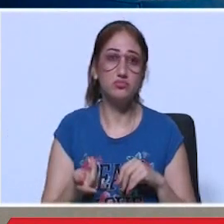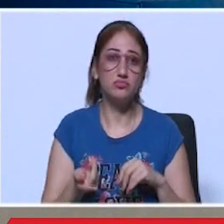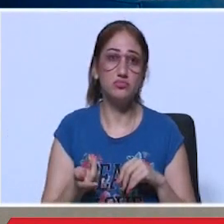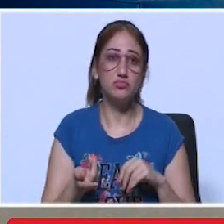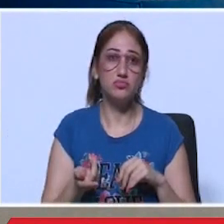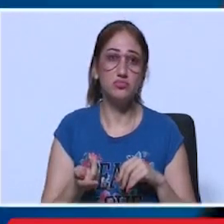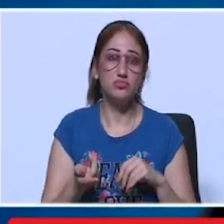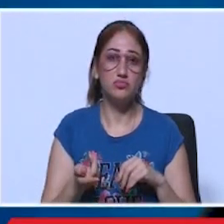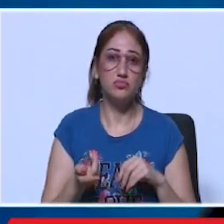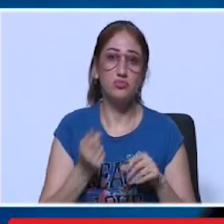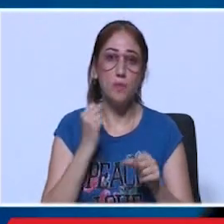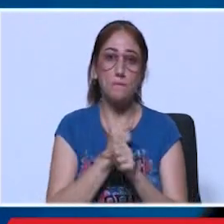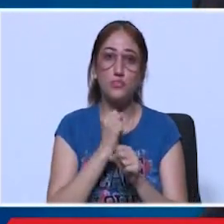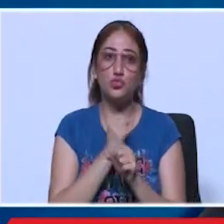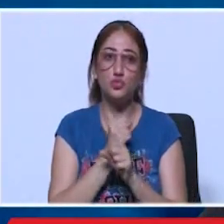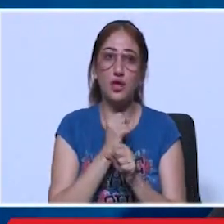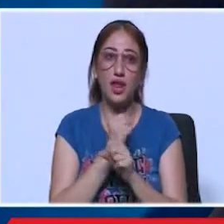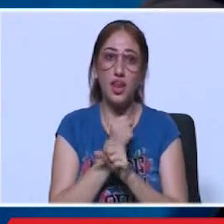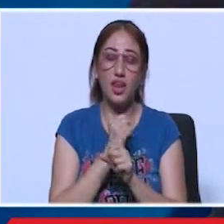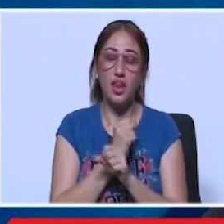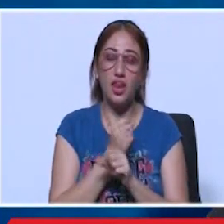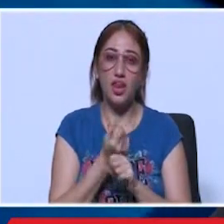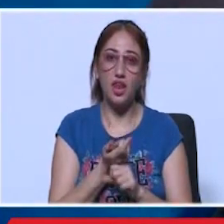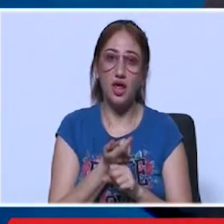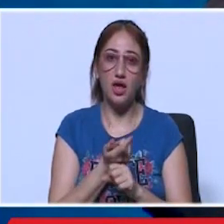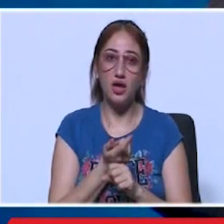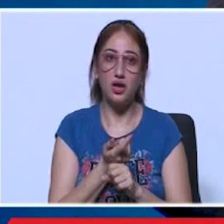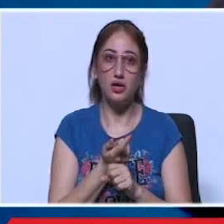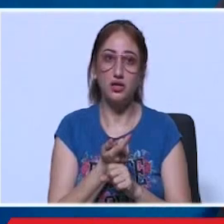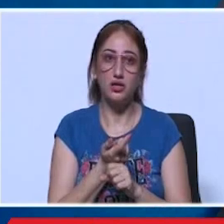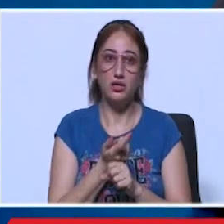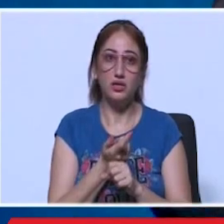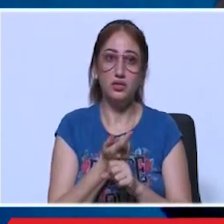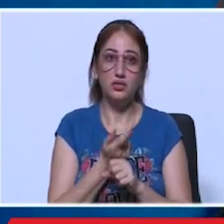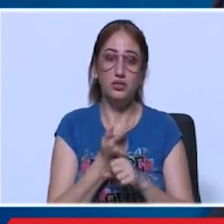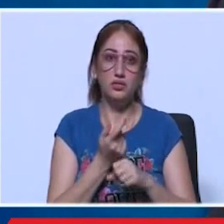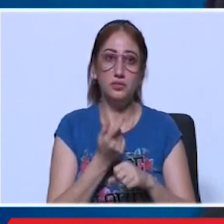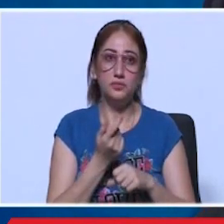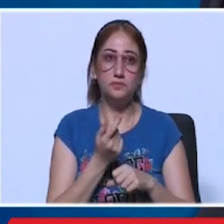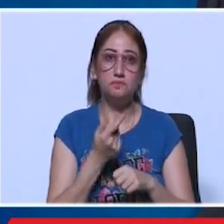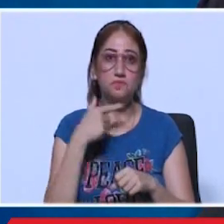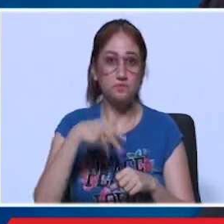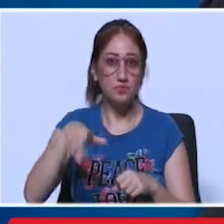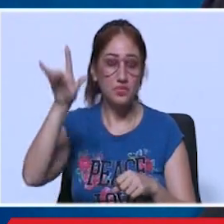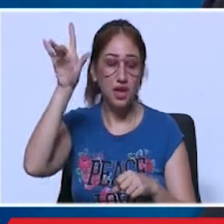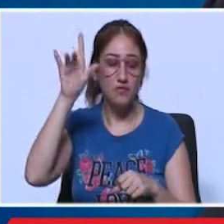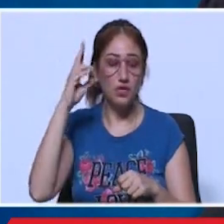بيركب عربيه عشان يشتغل في الحيطه اللي هم عاملينها.